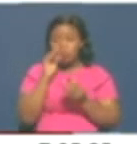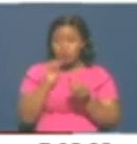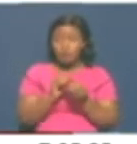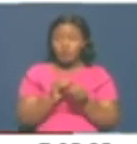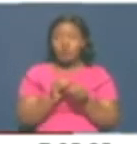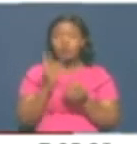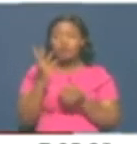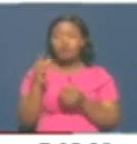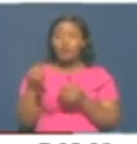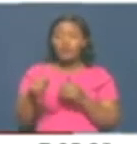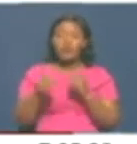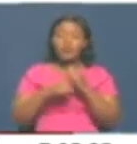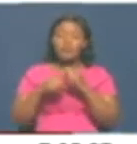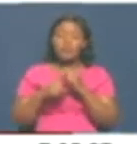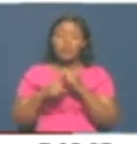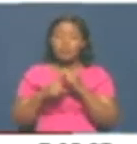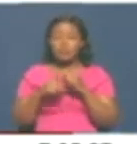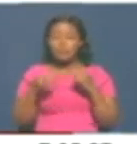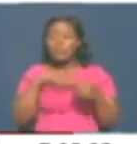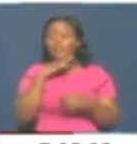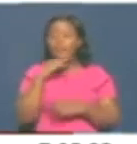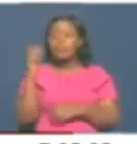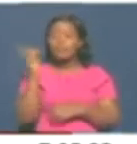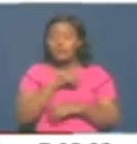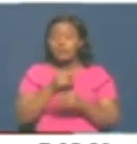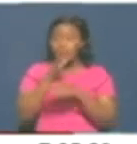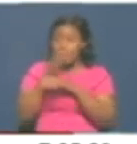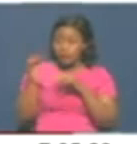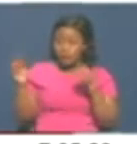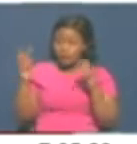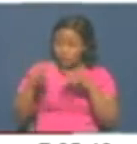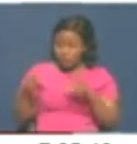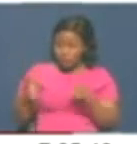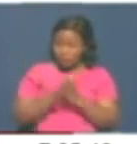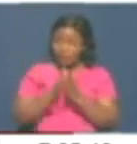4.76 wakifariki kutokana na ugonjwa huo, kulingana na takwimu za chuo kikuu cha Johns Hopkins.